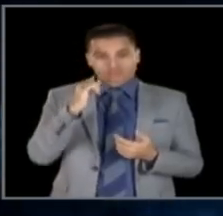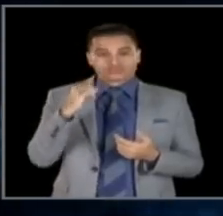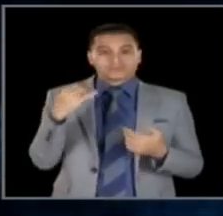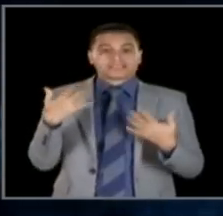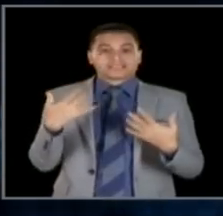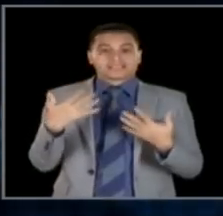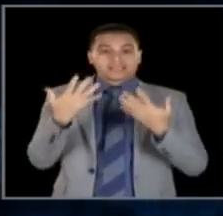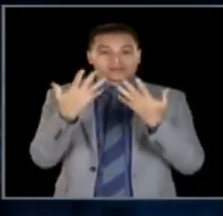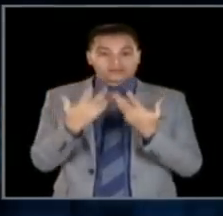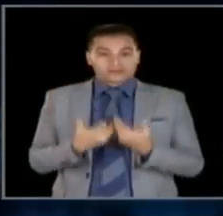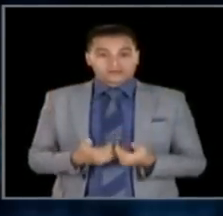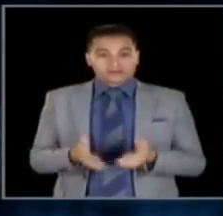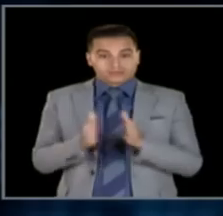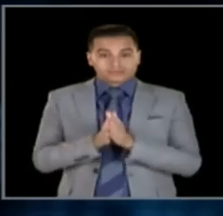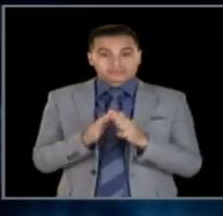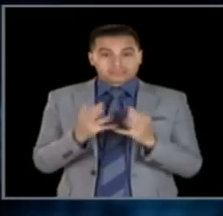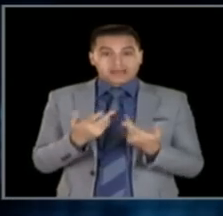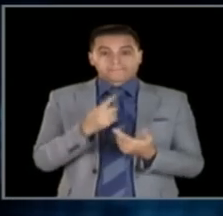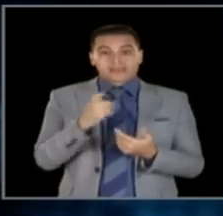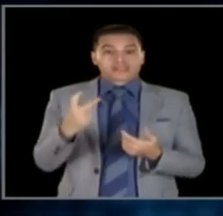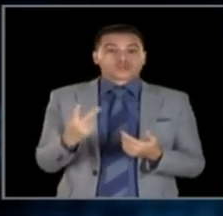67500 جنيه، ويبقى الرصيد لحد دلوقتي